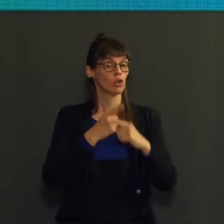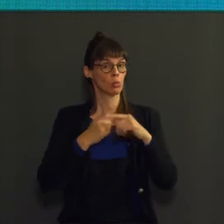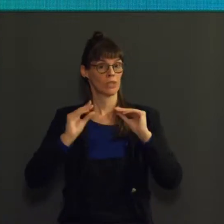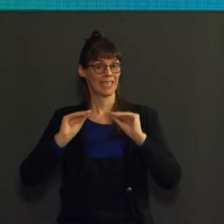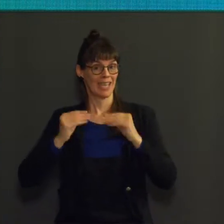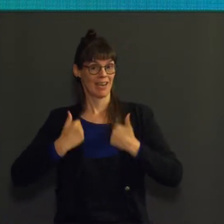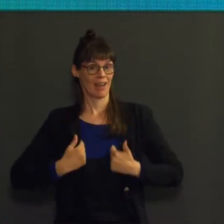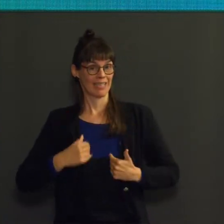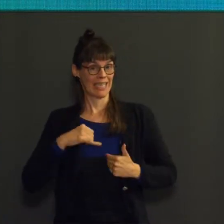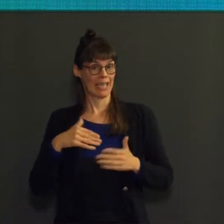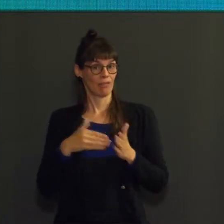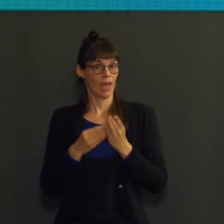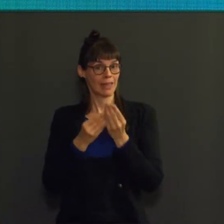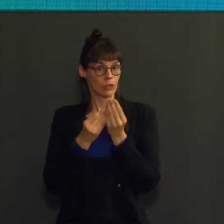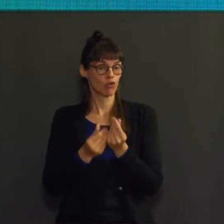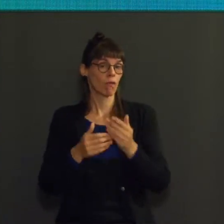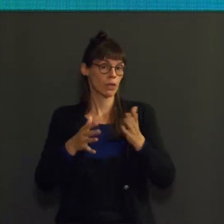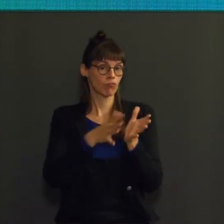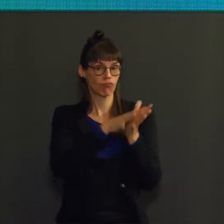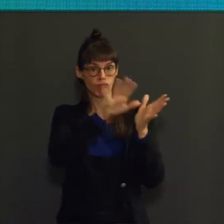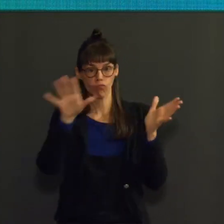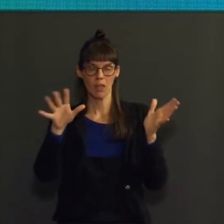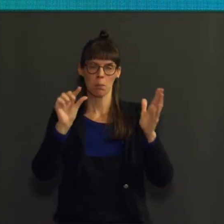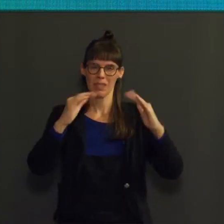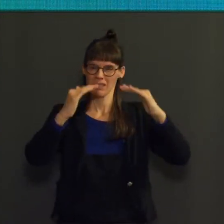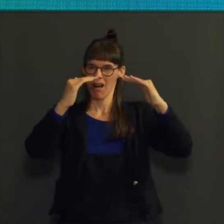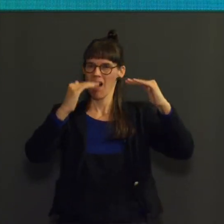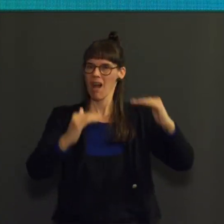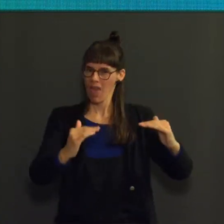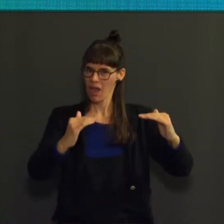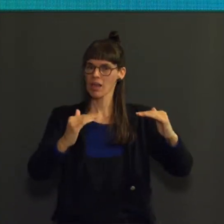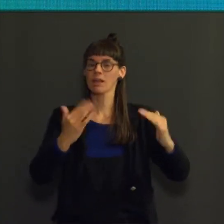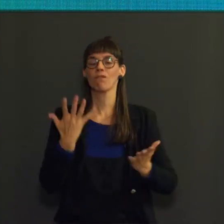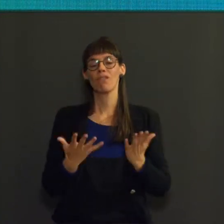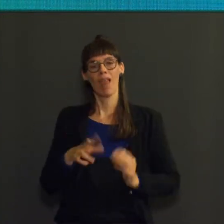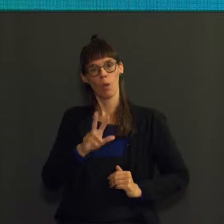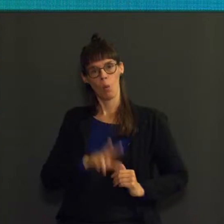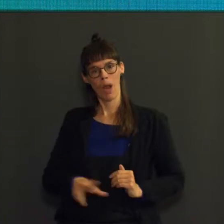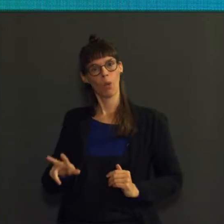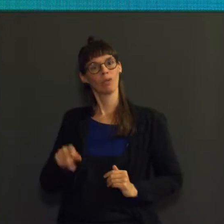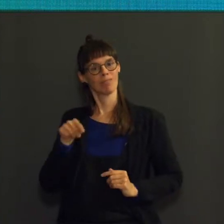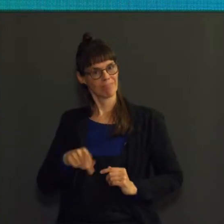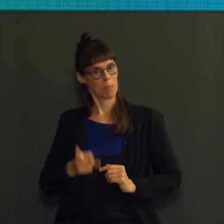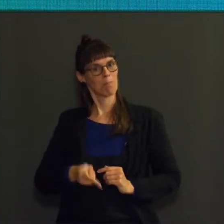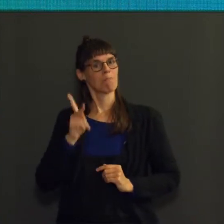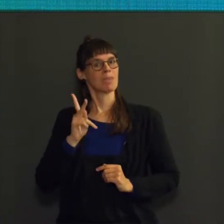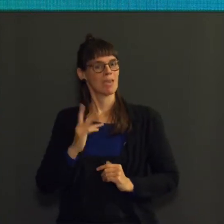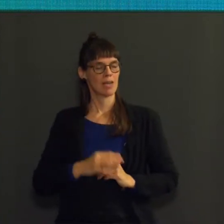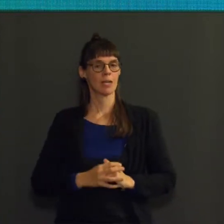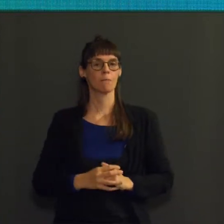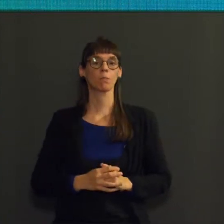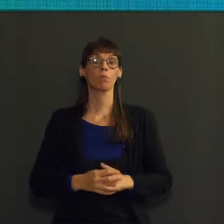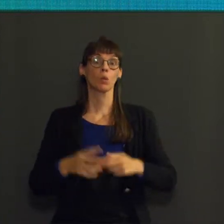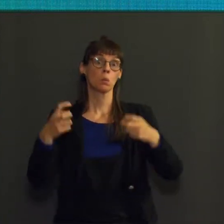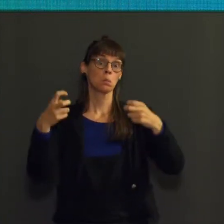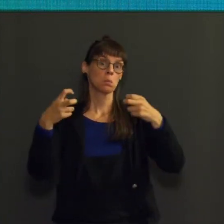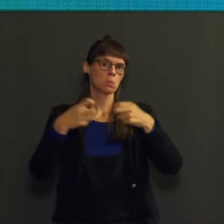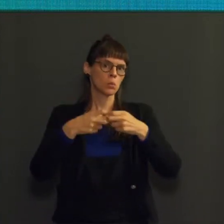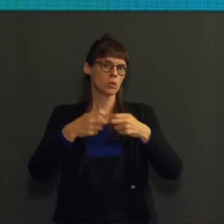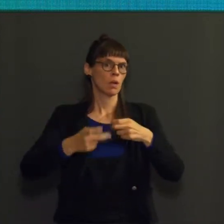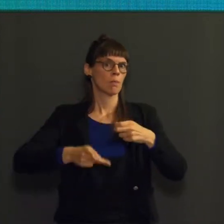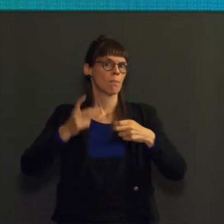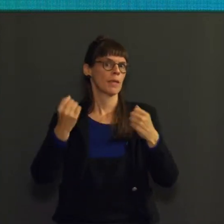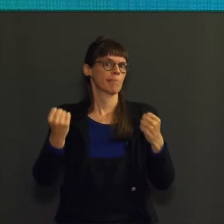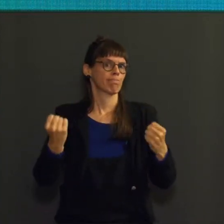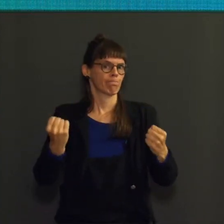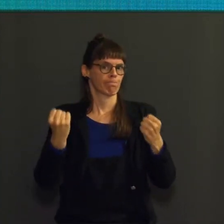leerkrachten met antistoffen over het algemeen wat lager dan in Wallonië. Brussel spant weliswaar de